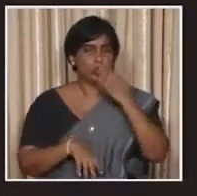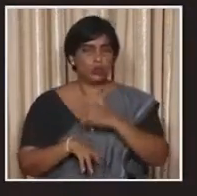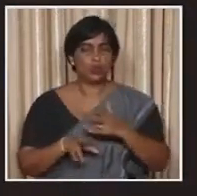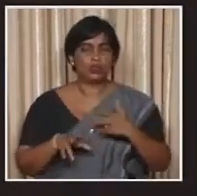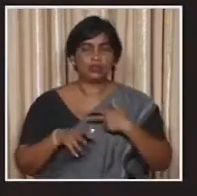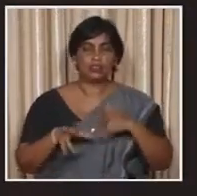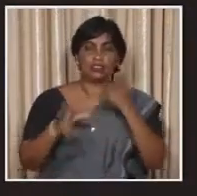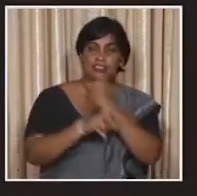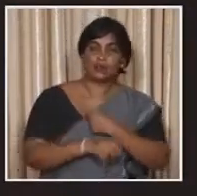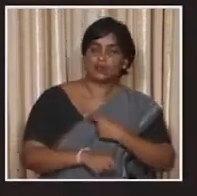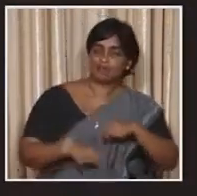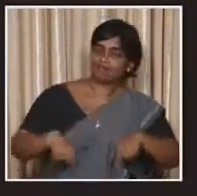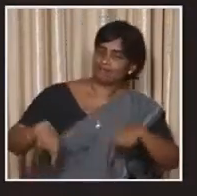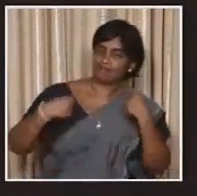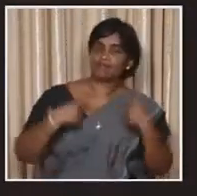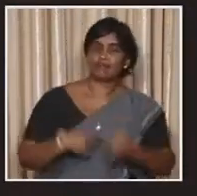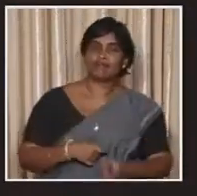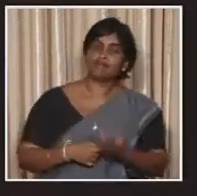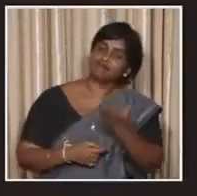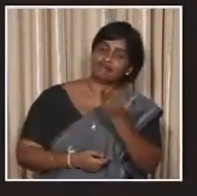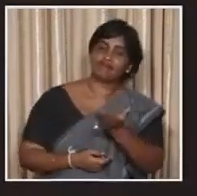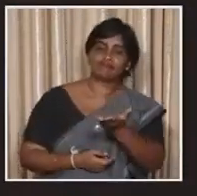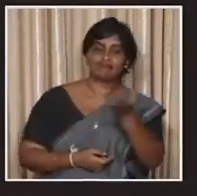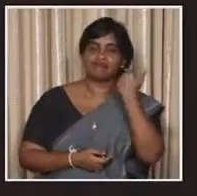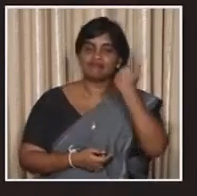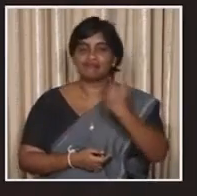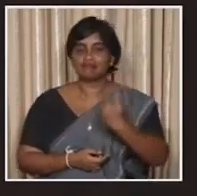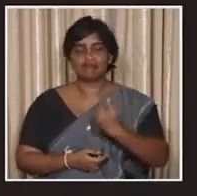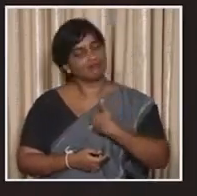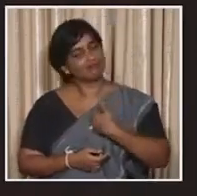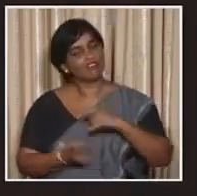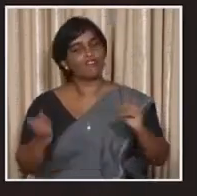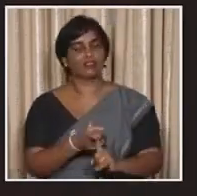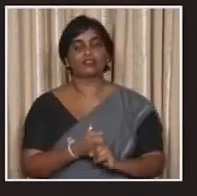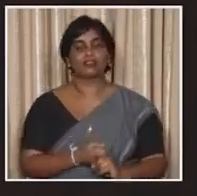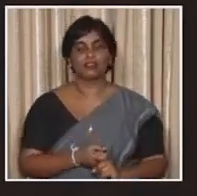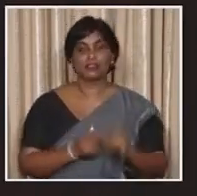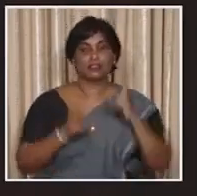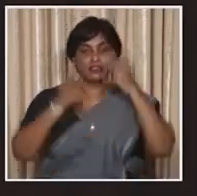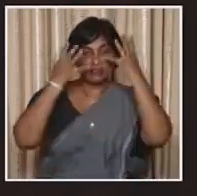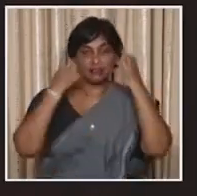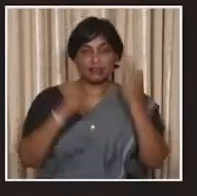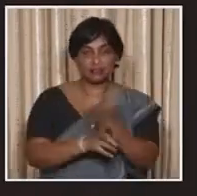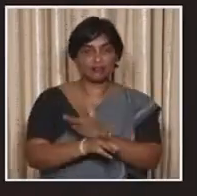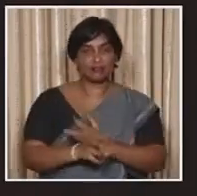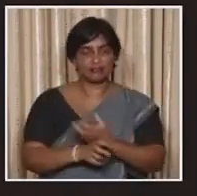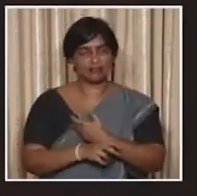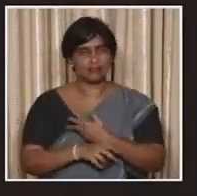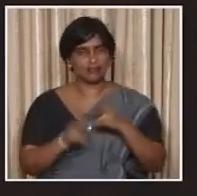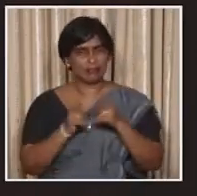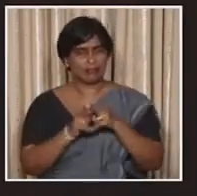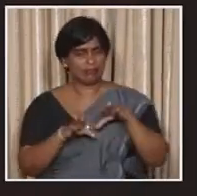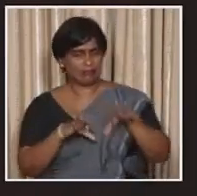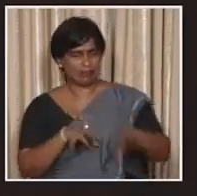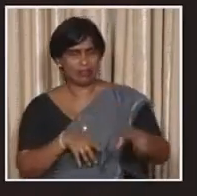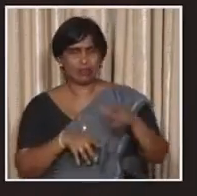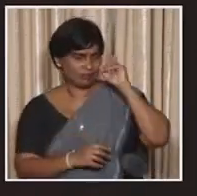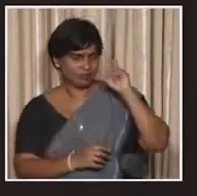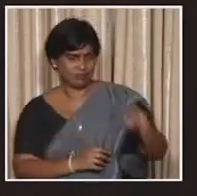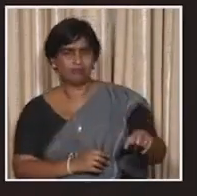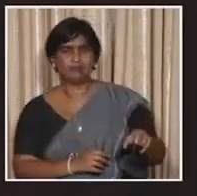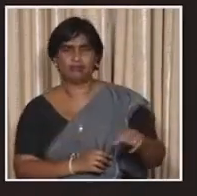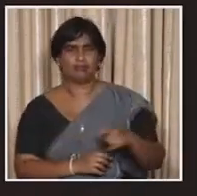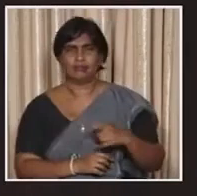සිංහයාට අභියෝග කරාලු. අඩෝ පුළුවන් නම් වරෙන් මාත් එක්ක ෆයිට් එකට. සිංහයා එකපාරට මේ අසියුච්චි වලේ ඉන්න ඌරා දිහා